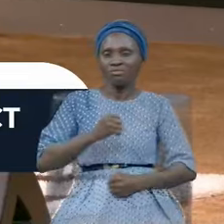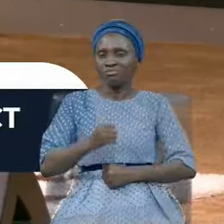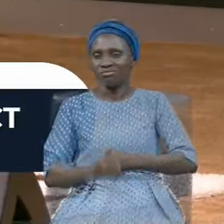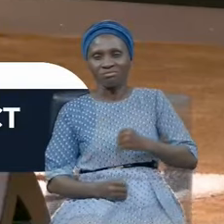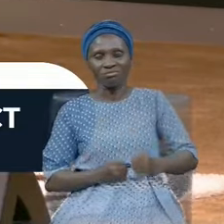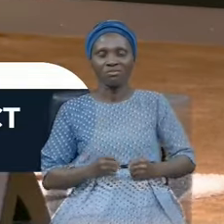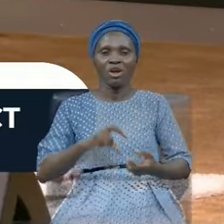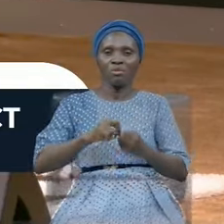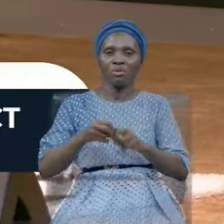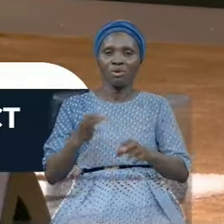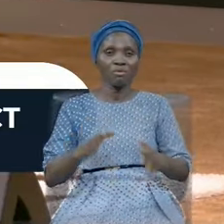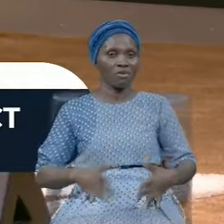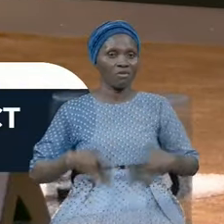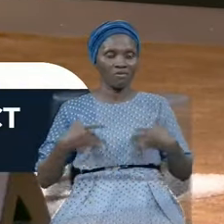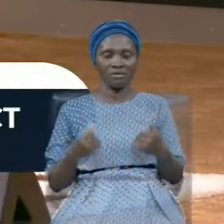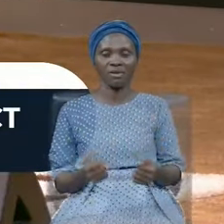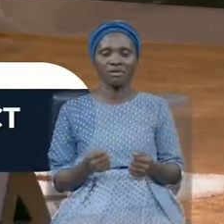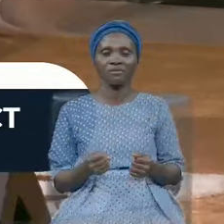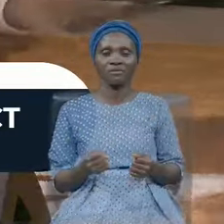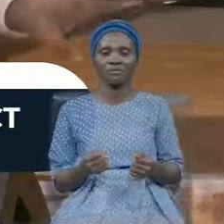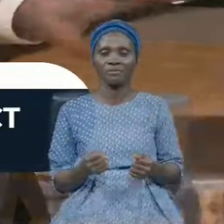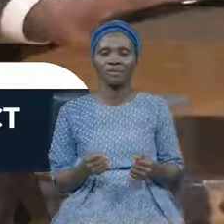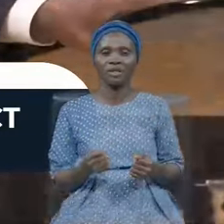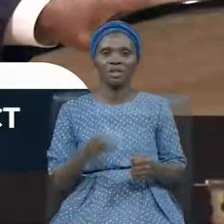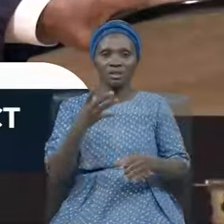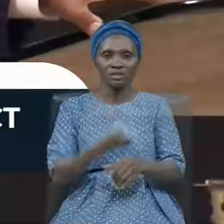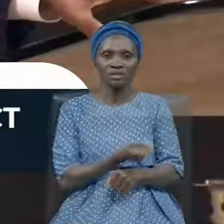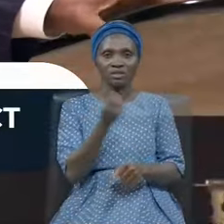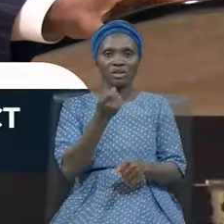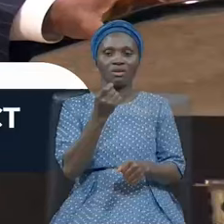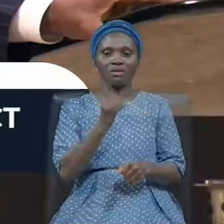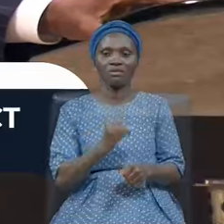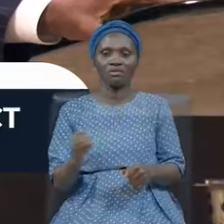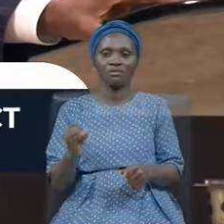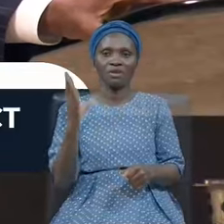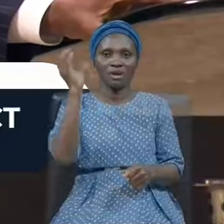foi. La grâce triomphante à travers la foi